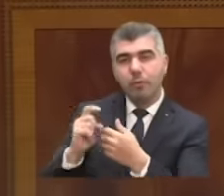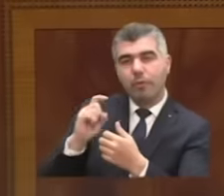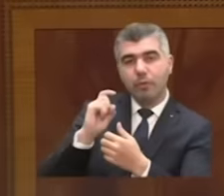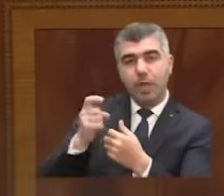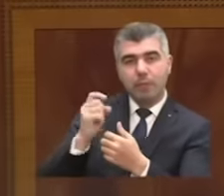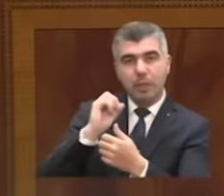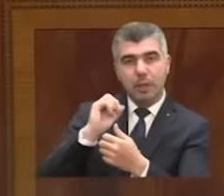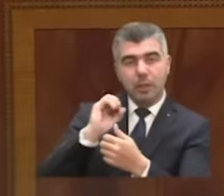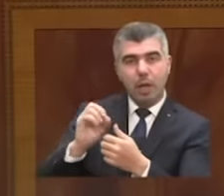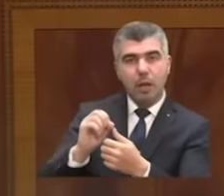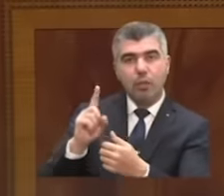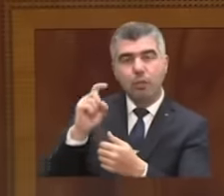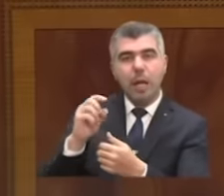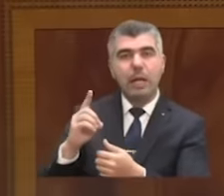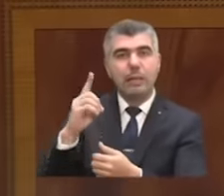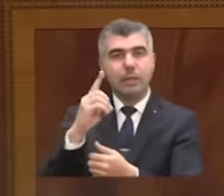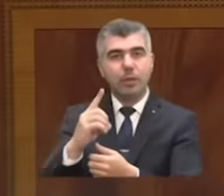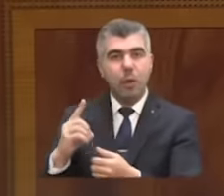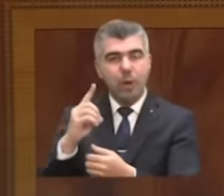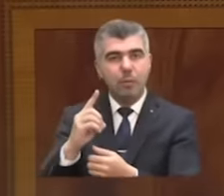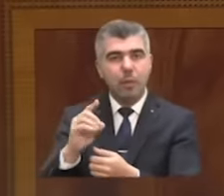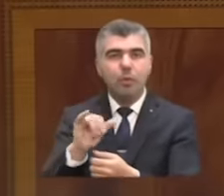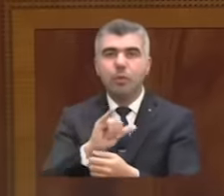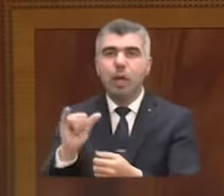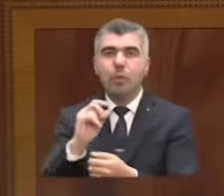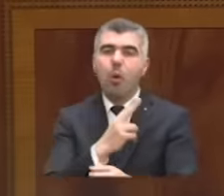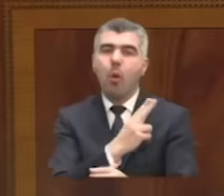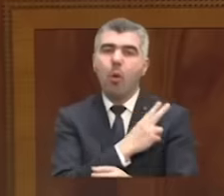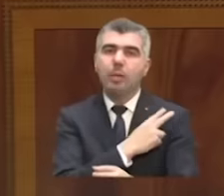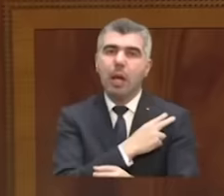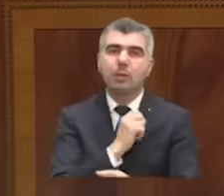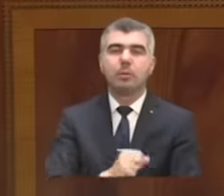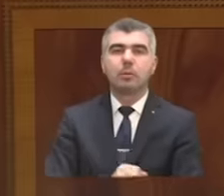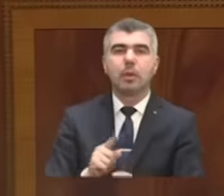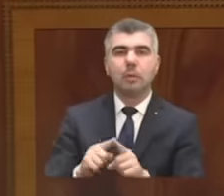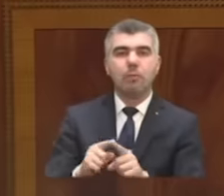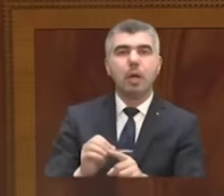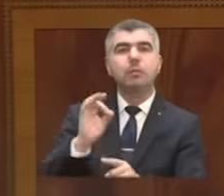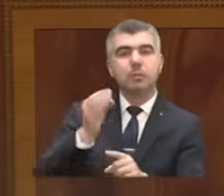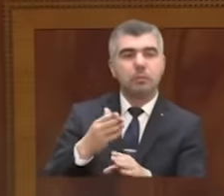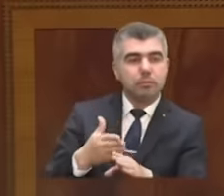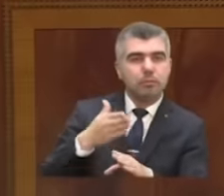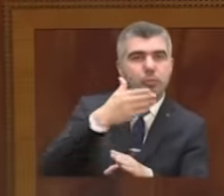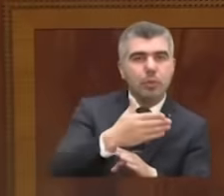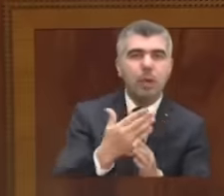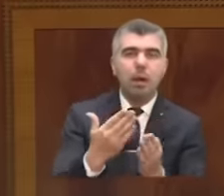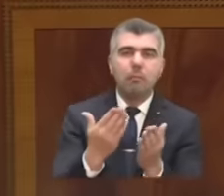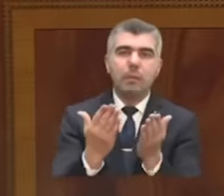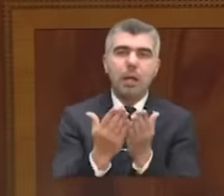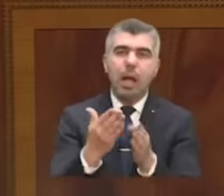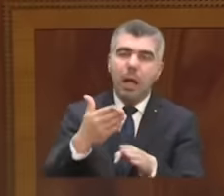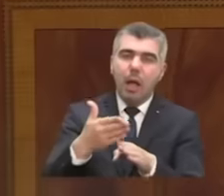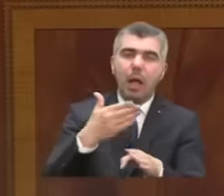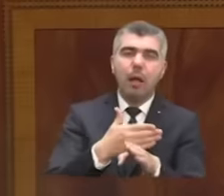تعليق الاقتطاعات من أجرة شهر دجنبر بالنسبة للأساتذة الذين التحقوا